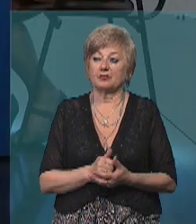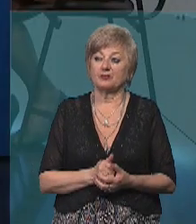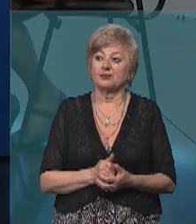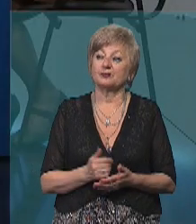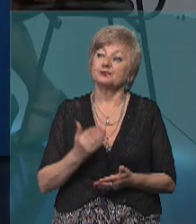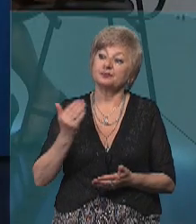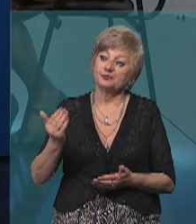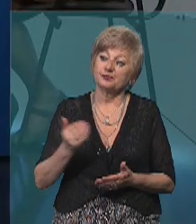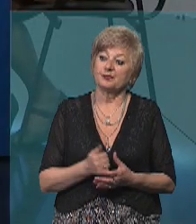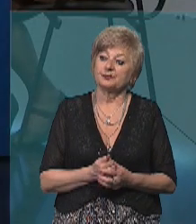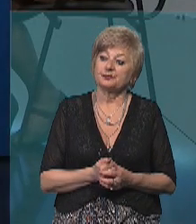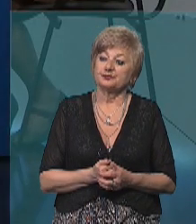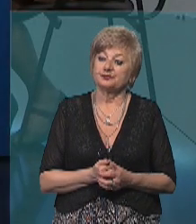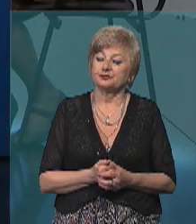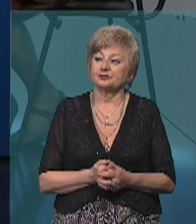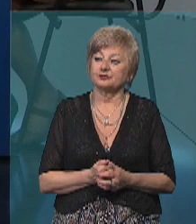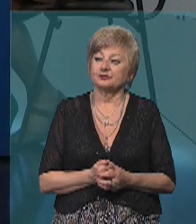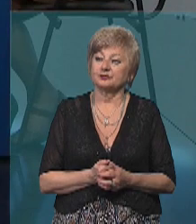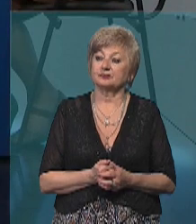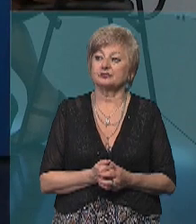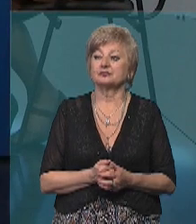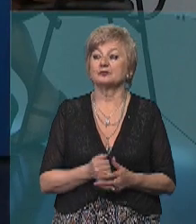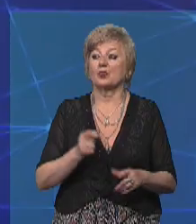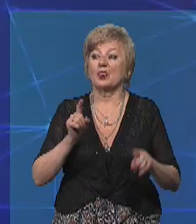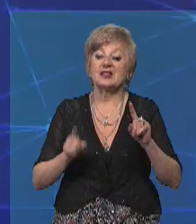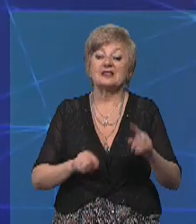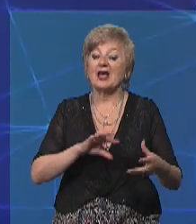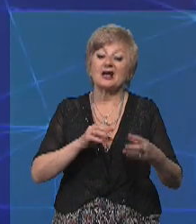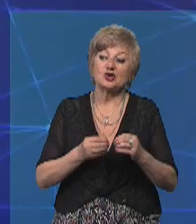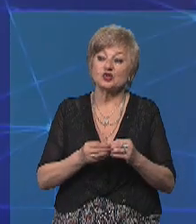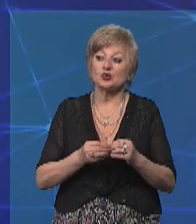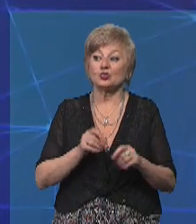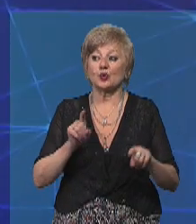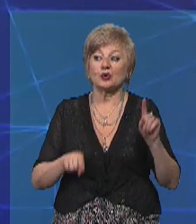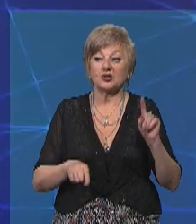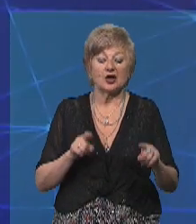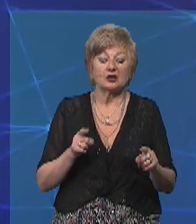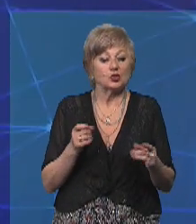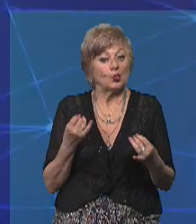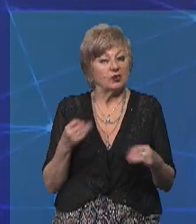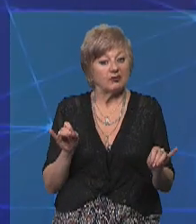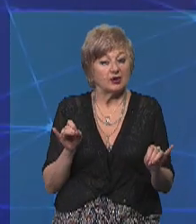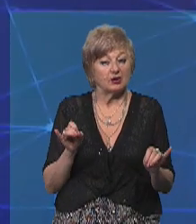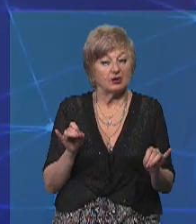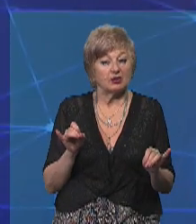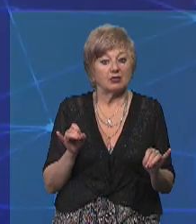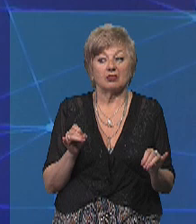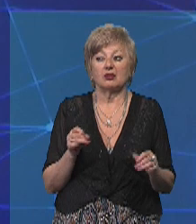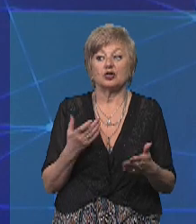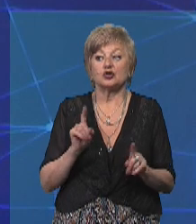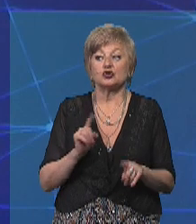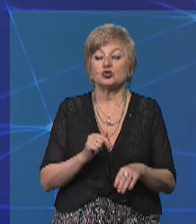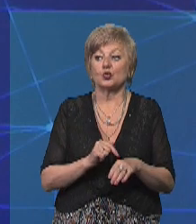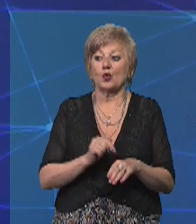що думає з цього приводу пан Костянтин? Ну, де результати деяких партій відверто здивували. В принципі, що